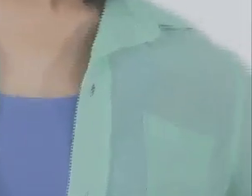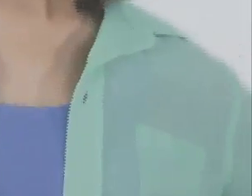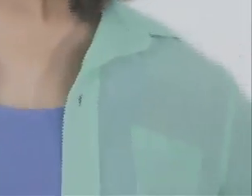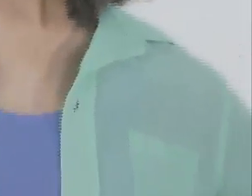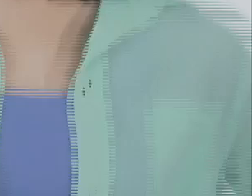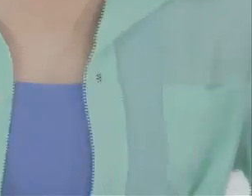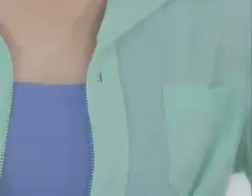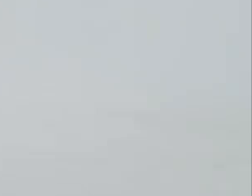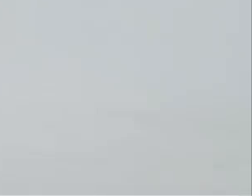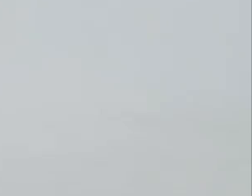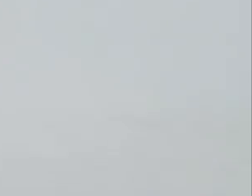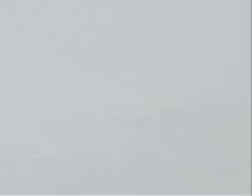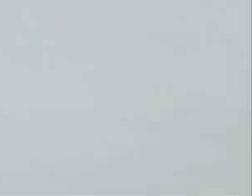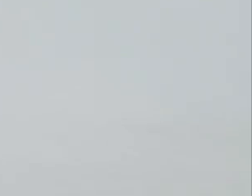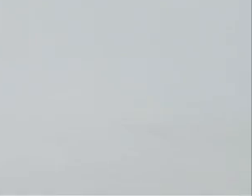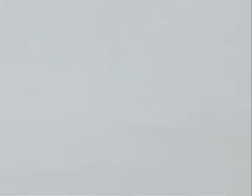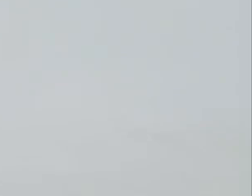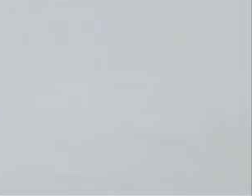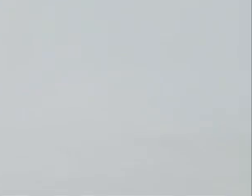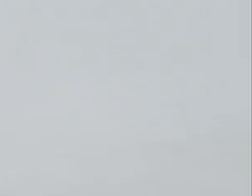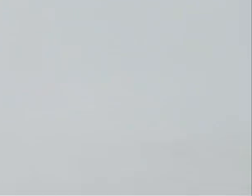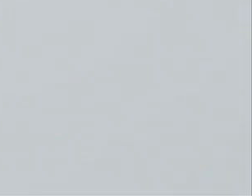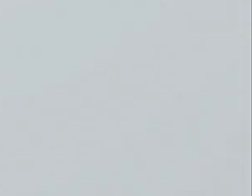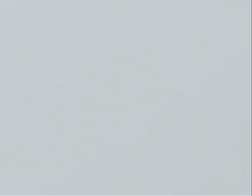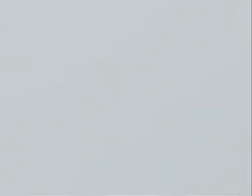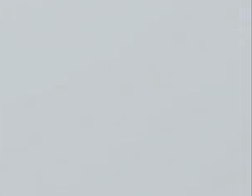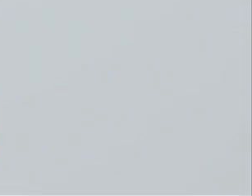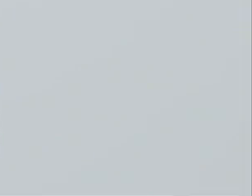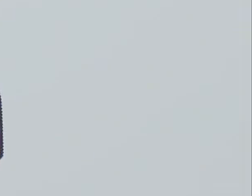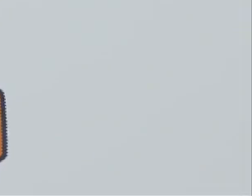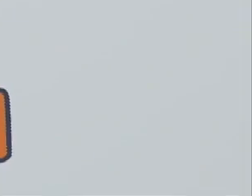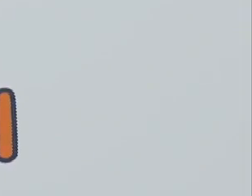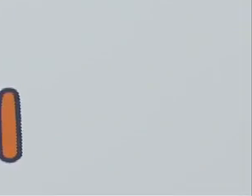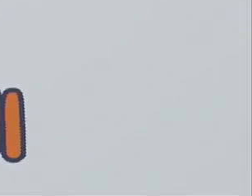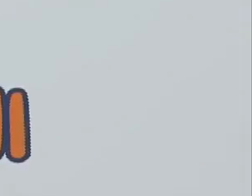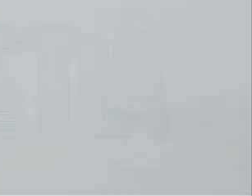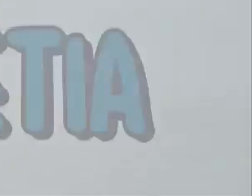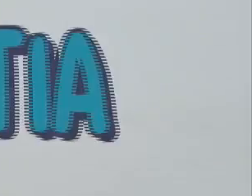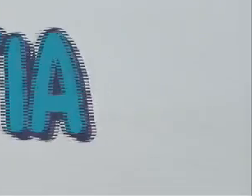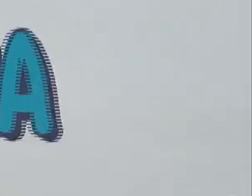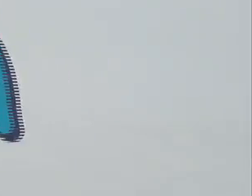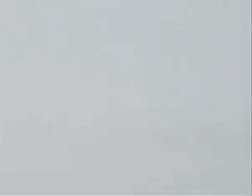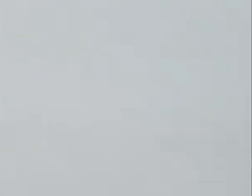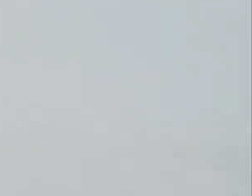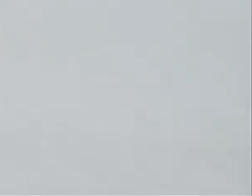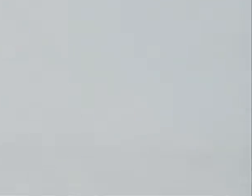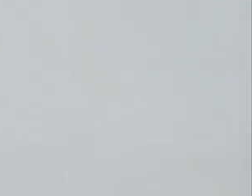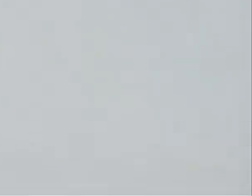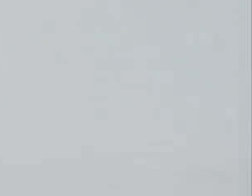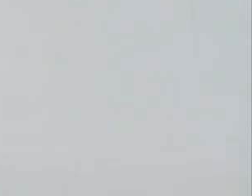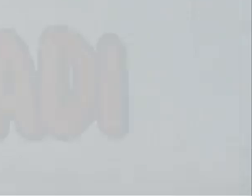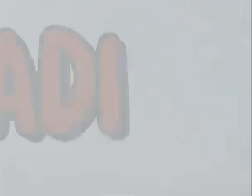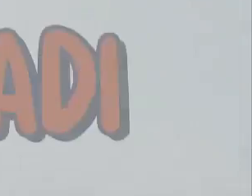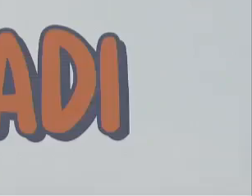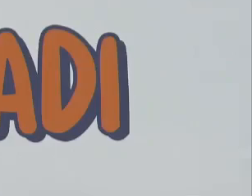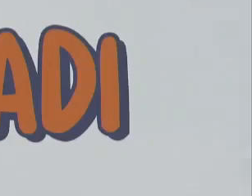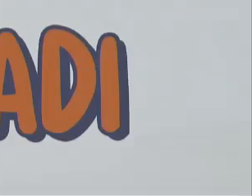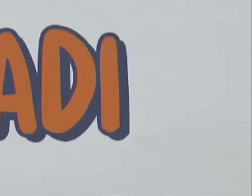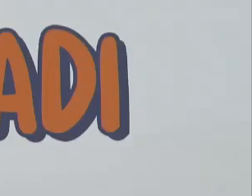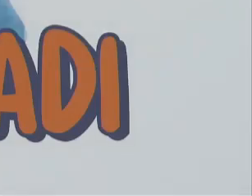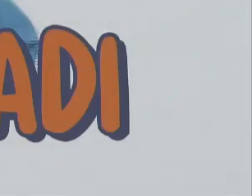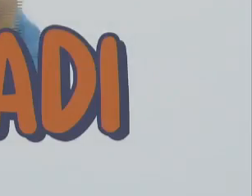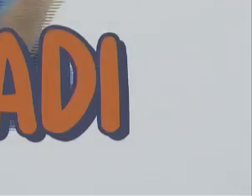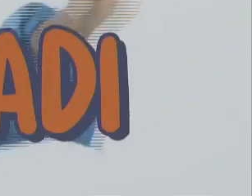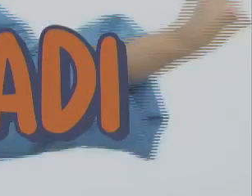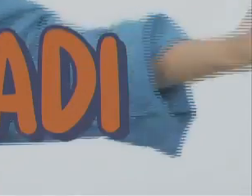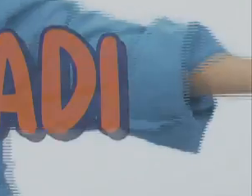pandemi. Masker dan vaksin mengikat janji, janji setia,